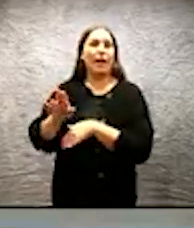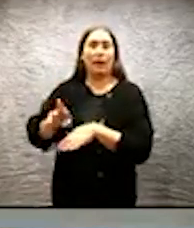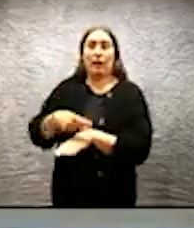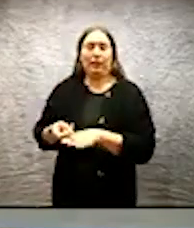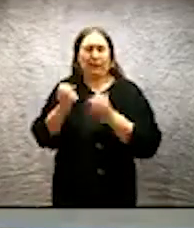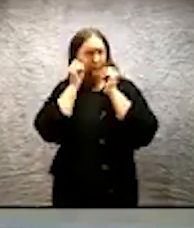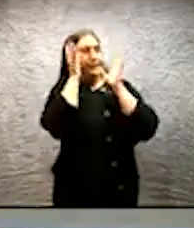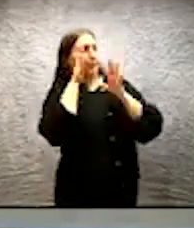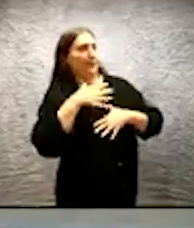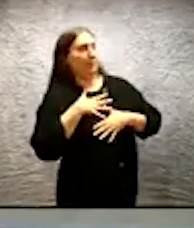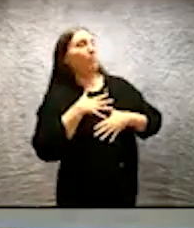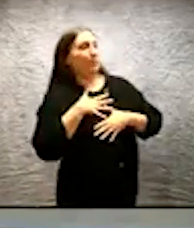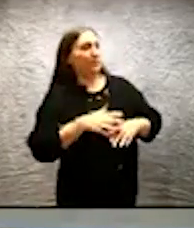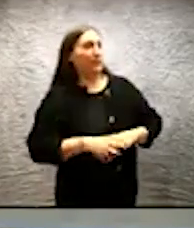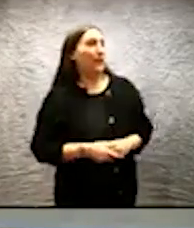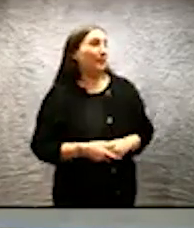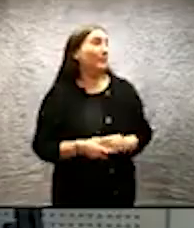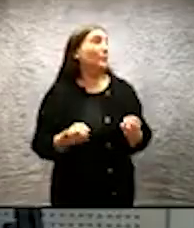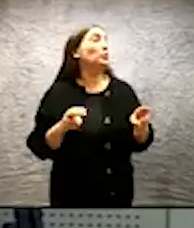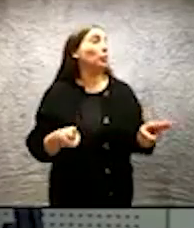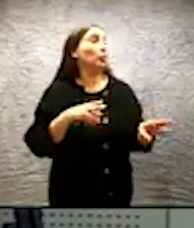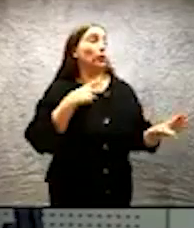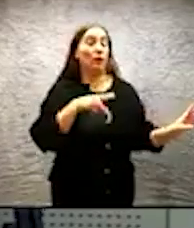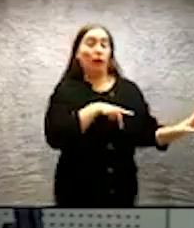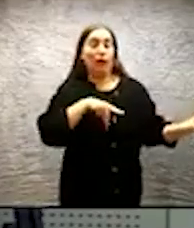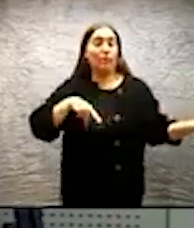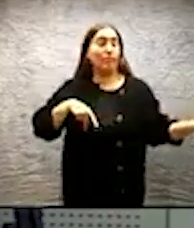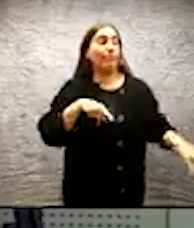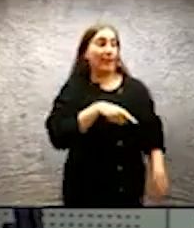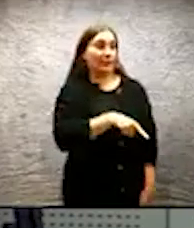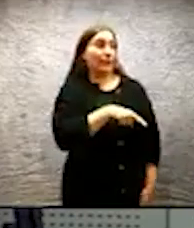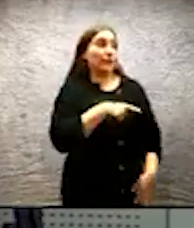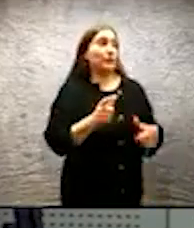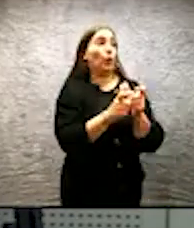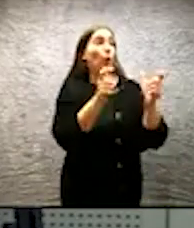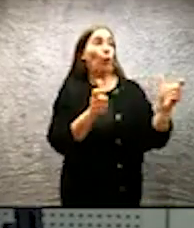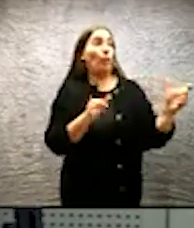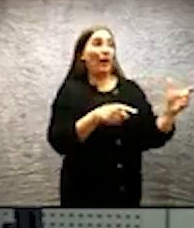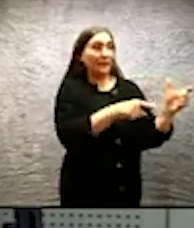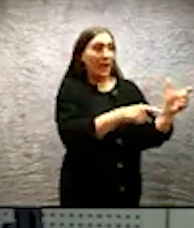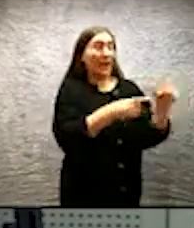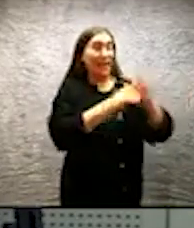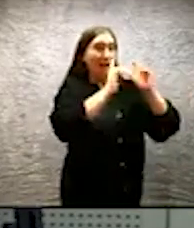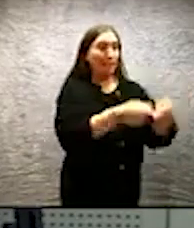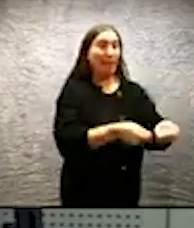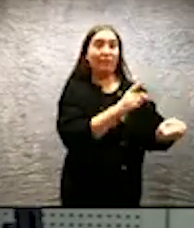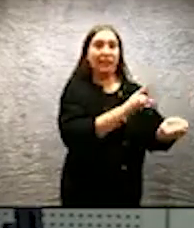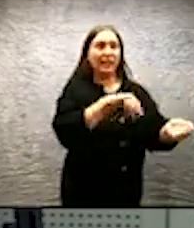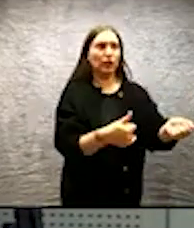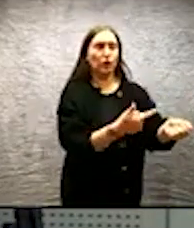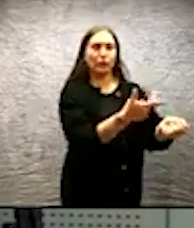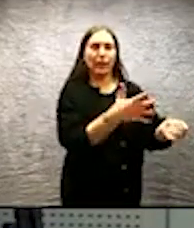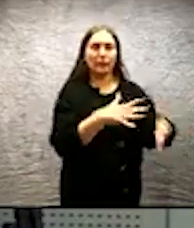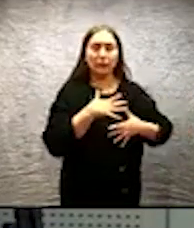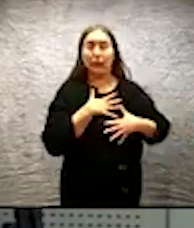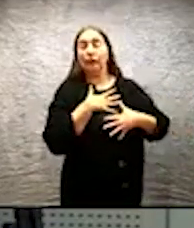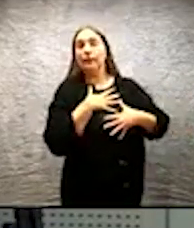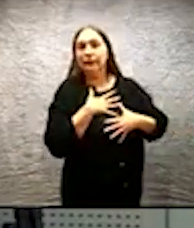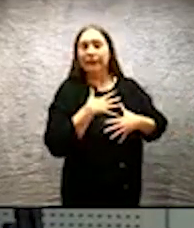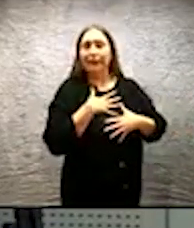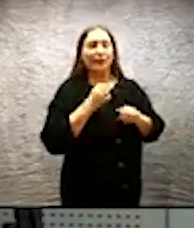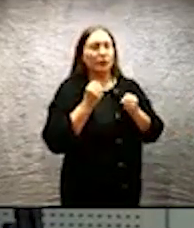de Robertsart se retournerait dans sa tombe si on attribuait le nom de Daniel Janssens à l'ensemble du parc. Naturellement,